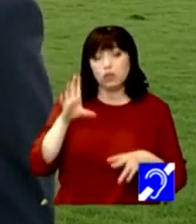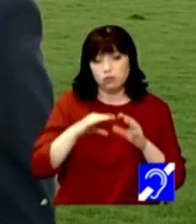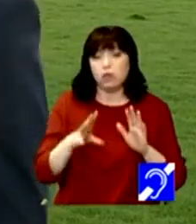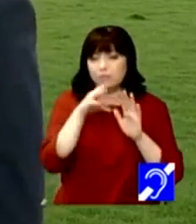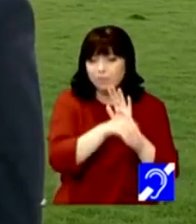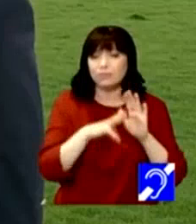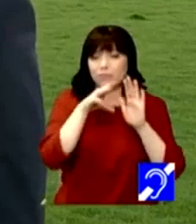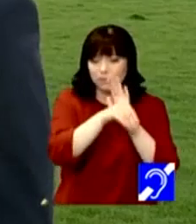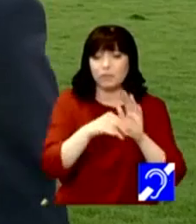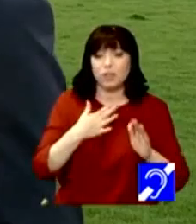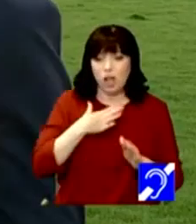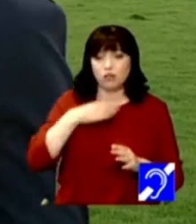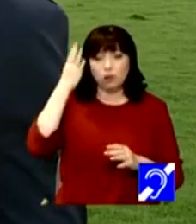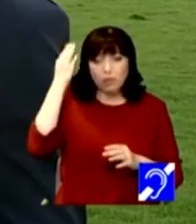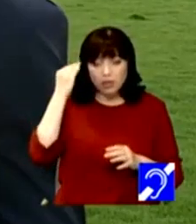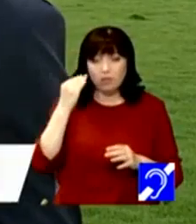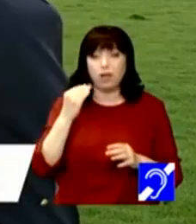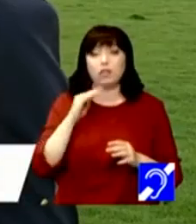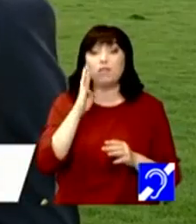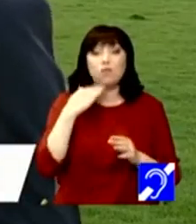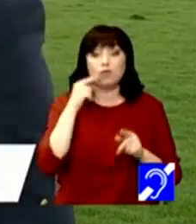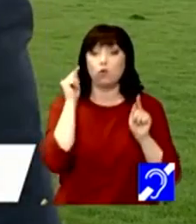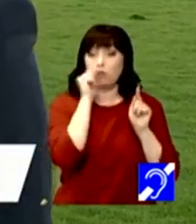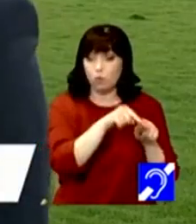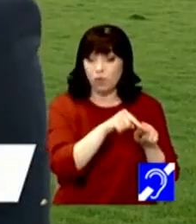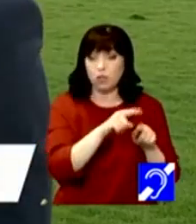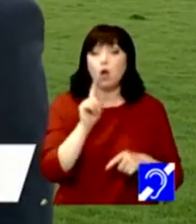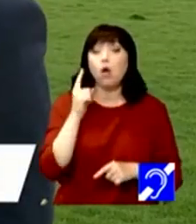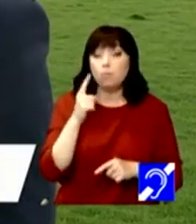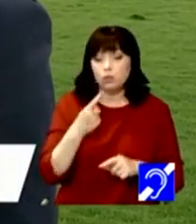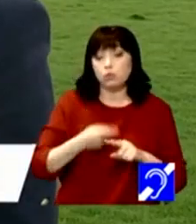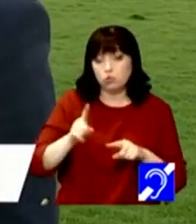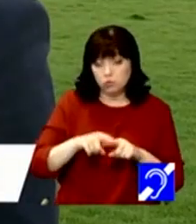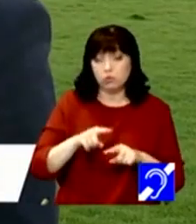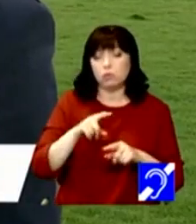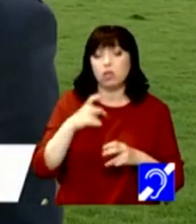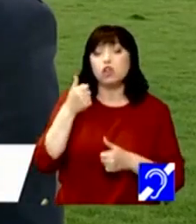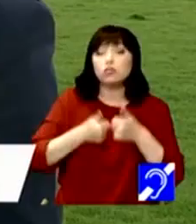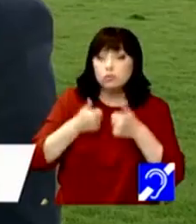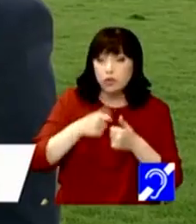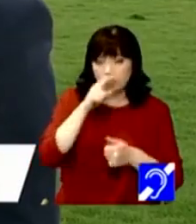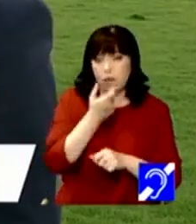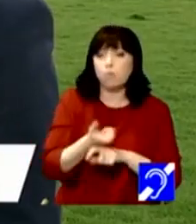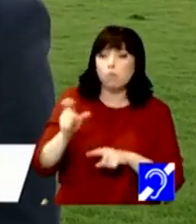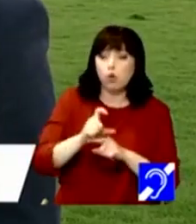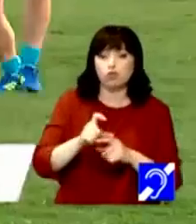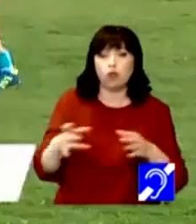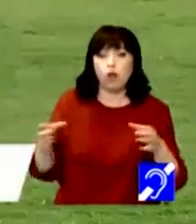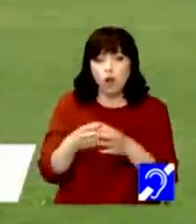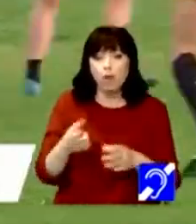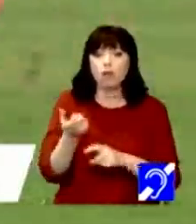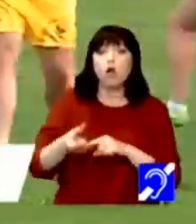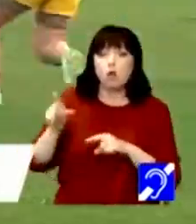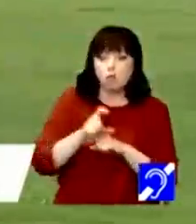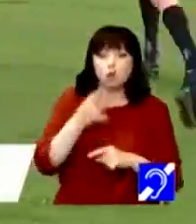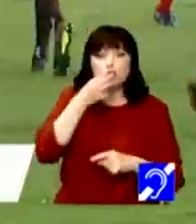încadrarea jucătorilor din Republica Moldova în campionatul României, pentru că este un campionat mai puternic, cu mai multe echipe, cu mai multe tradiții. Noi,